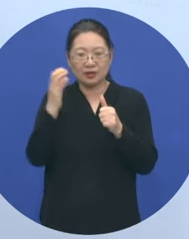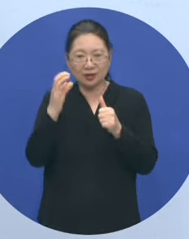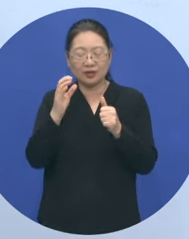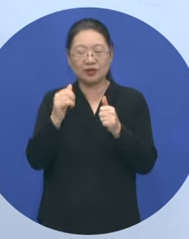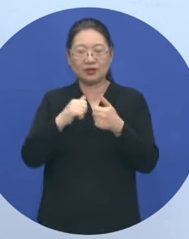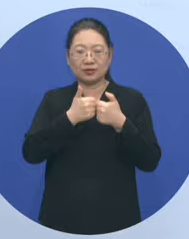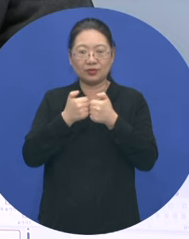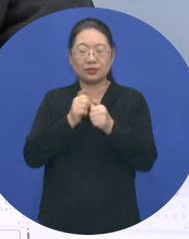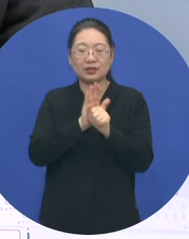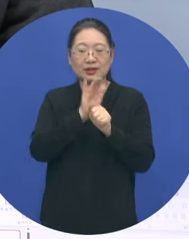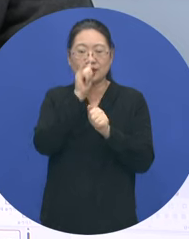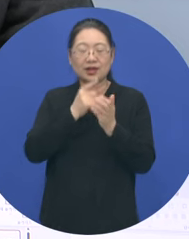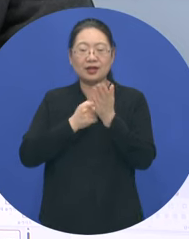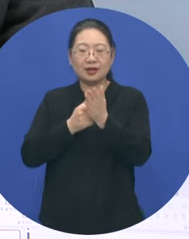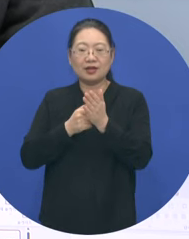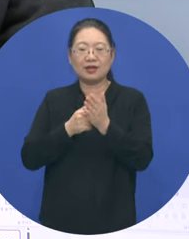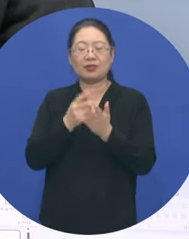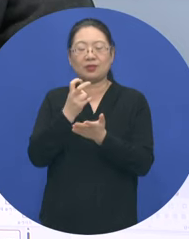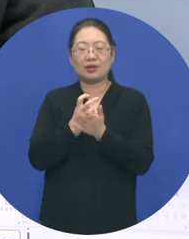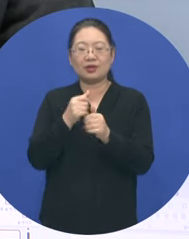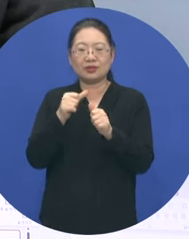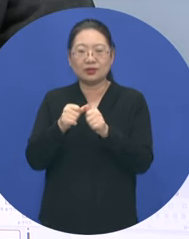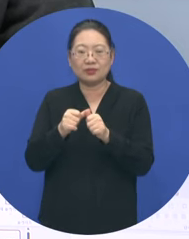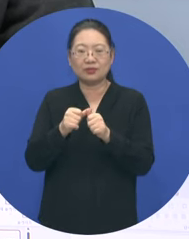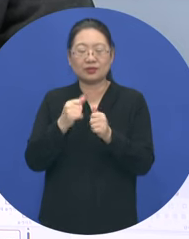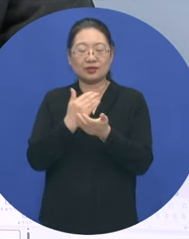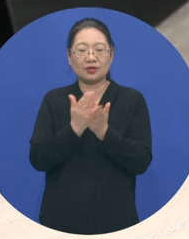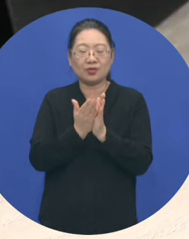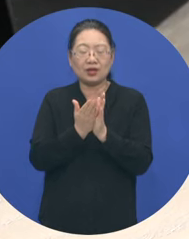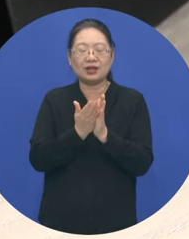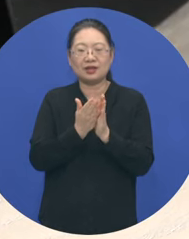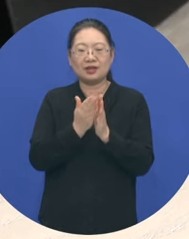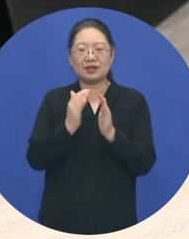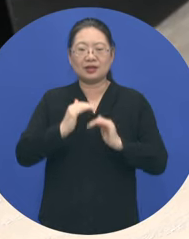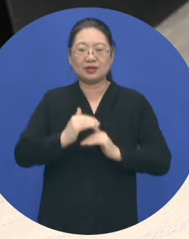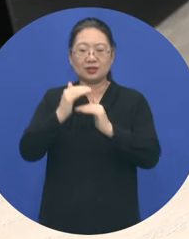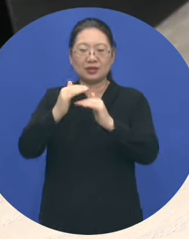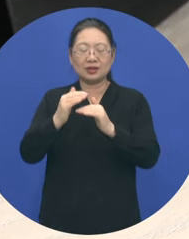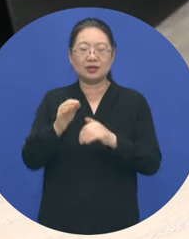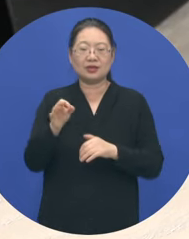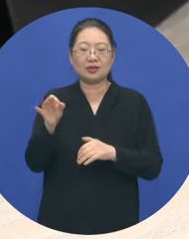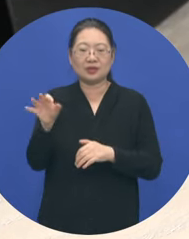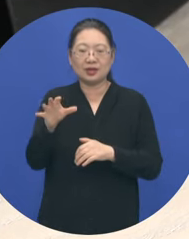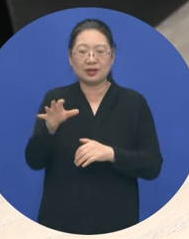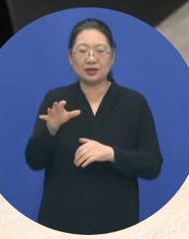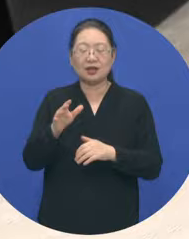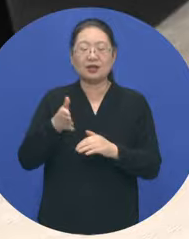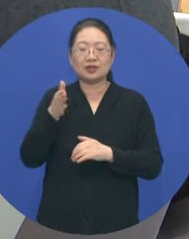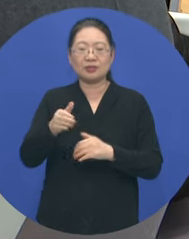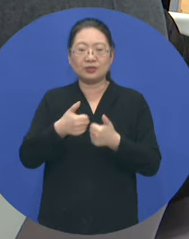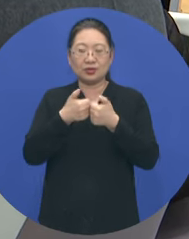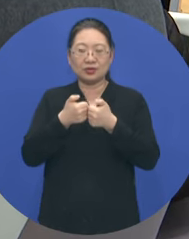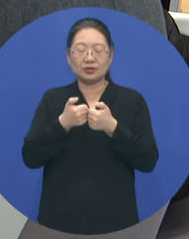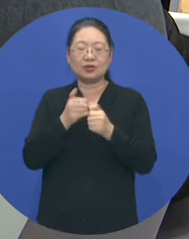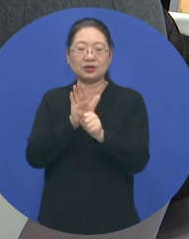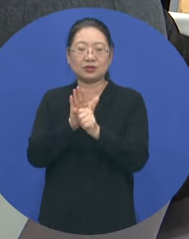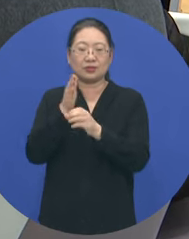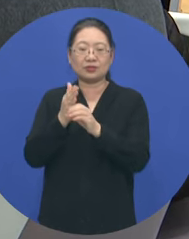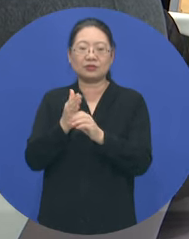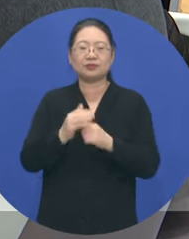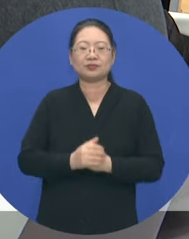있습니다. 신청서부터 법률 자문과 규제 특례 심의위원회 대응까지 일체 비용 없이 전문 컨설턴트 지원을